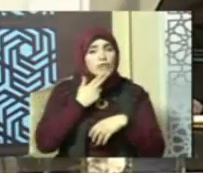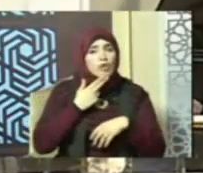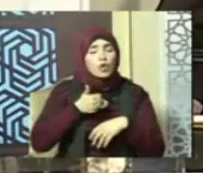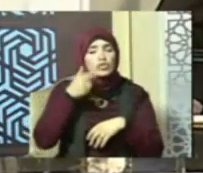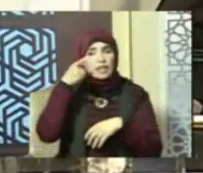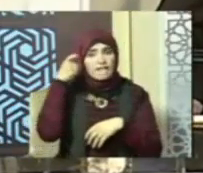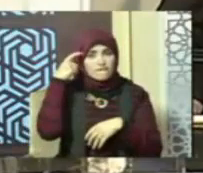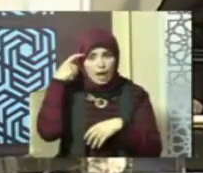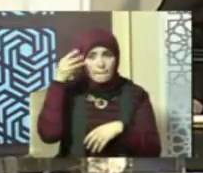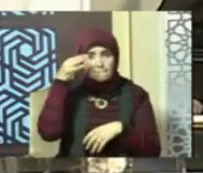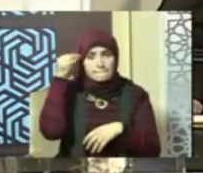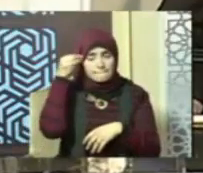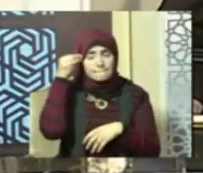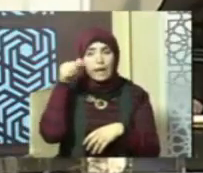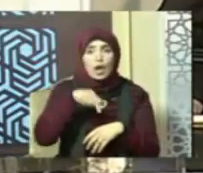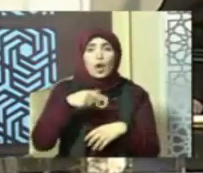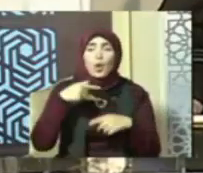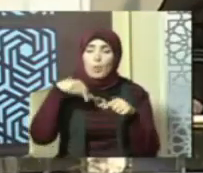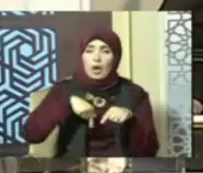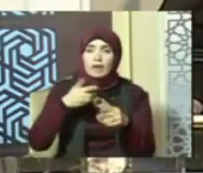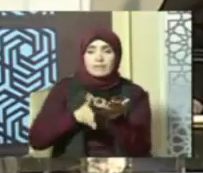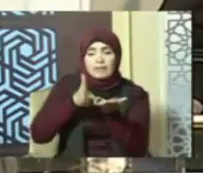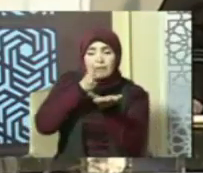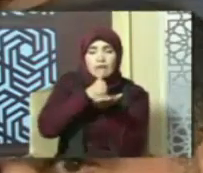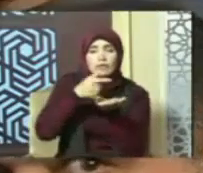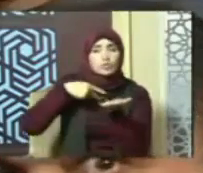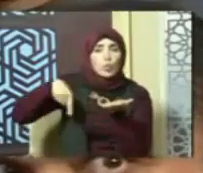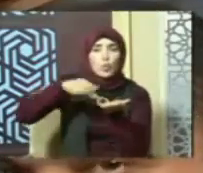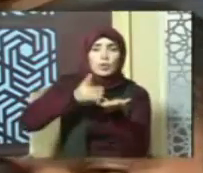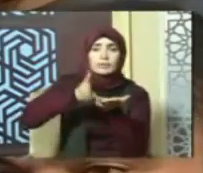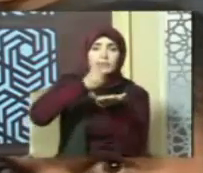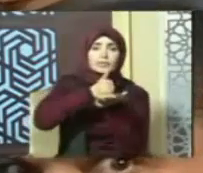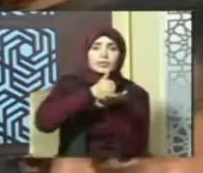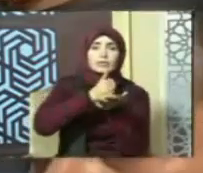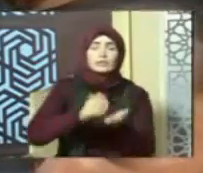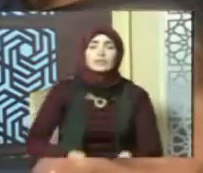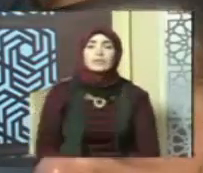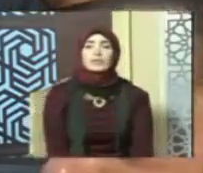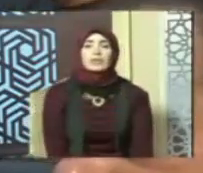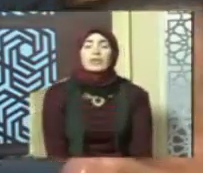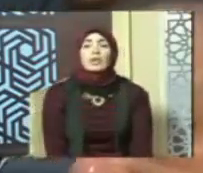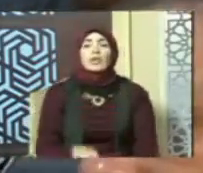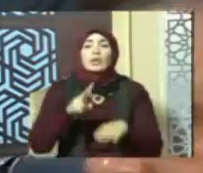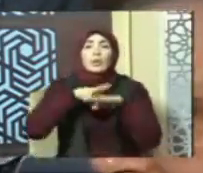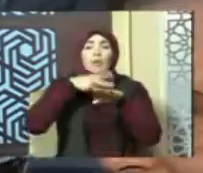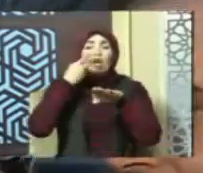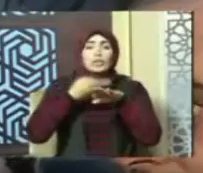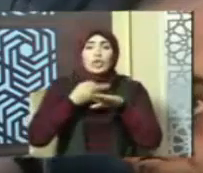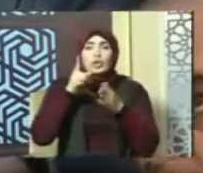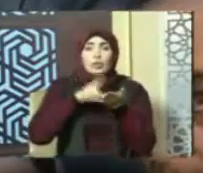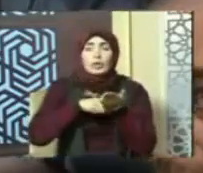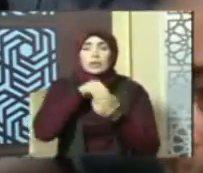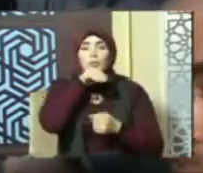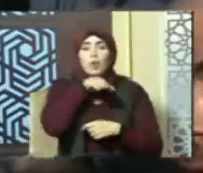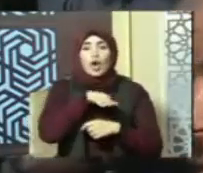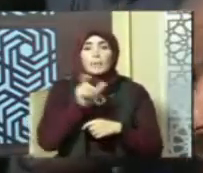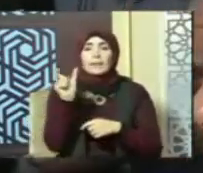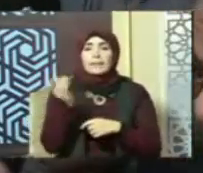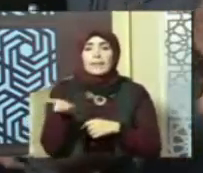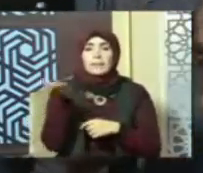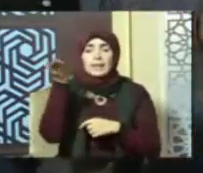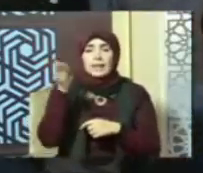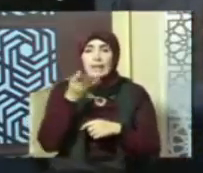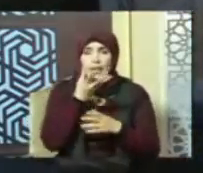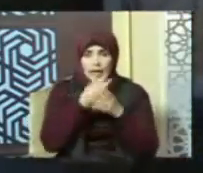الفهم، وأن تهيئ لنا من أمرنا رشدا. وأشهد أن سيدنا ونبينا محمد